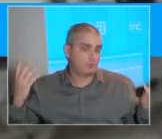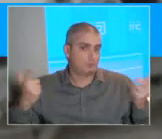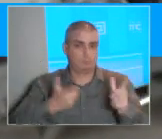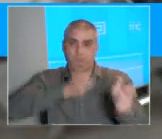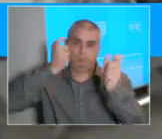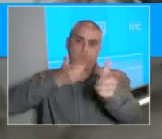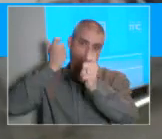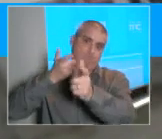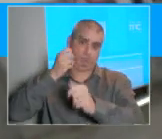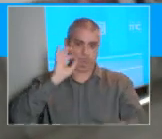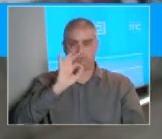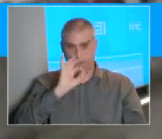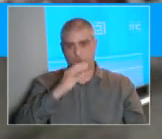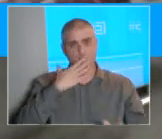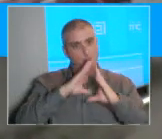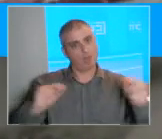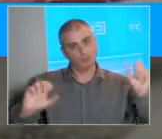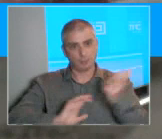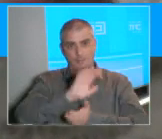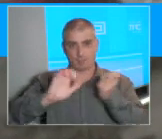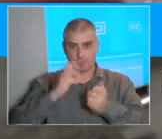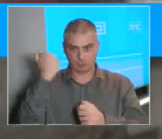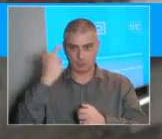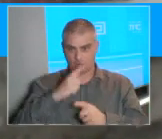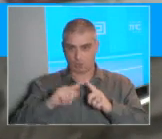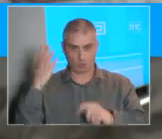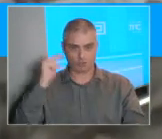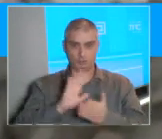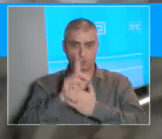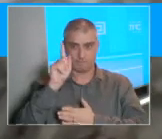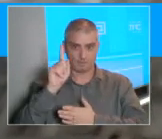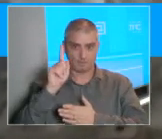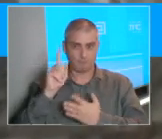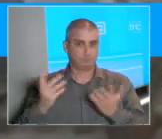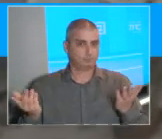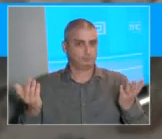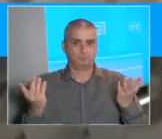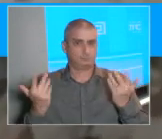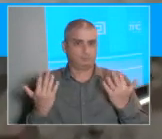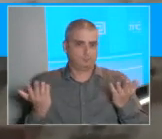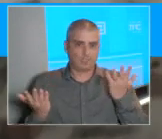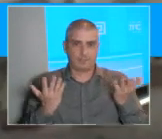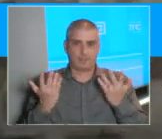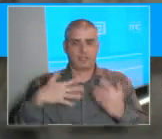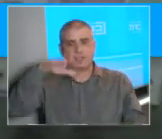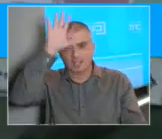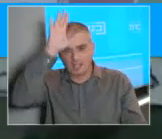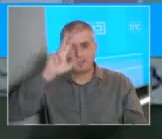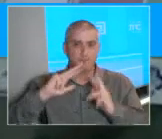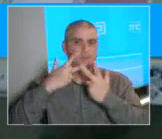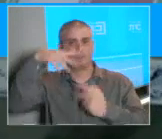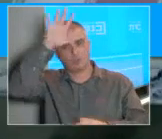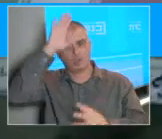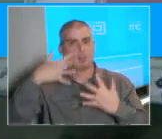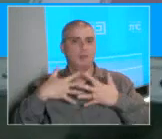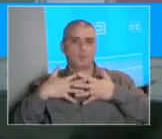ונורו כדי להשתיק את המחאה שהתעוררה בחודש נובמבר. אז עד כמה האיראנים, הציבור